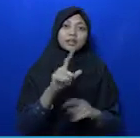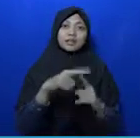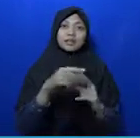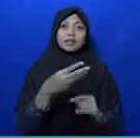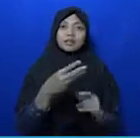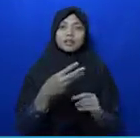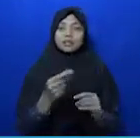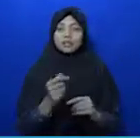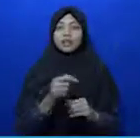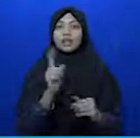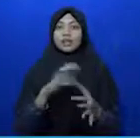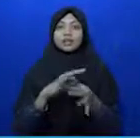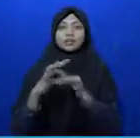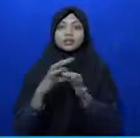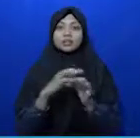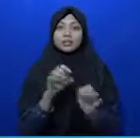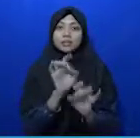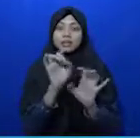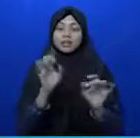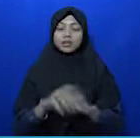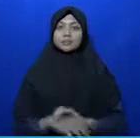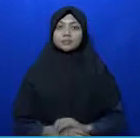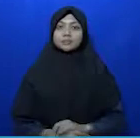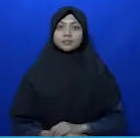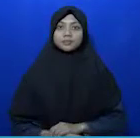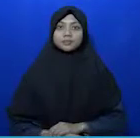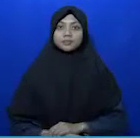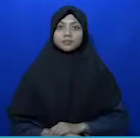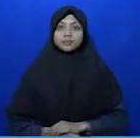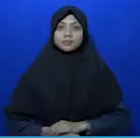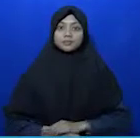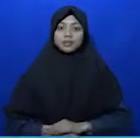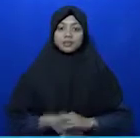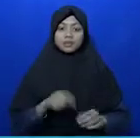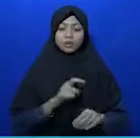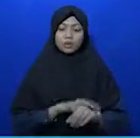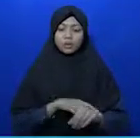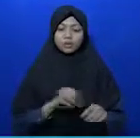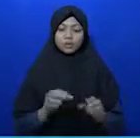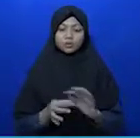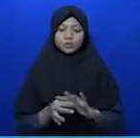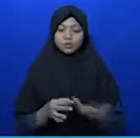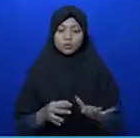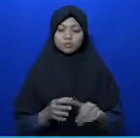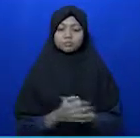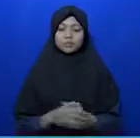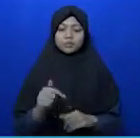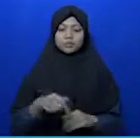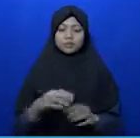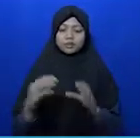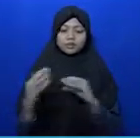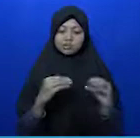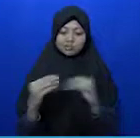lain. Baik rekan-rekan, kita terbatas dengan waktu, saya pikir sudah diskusinya